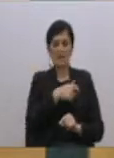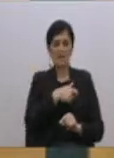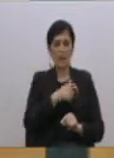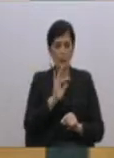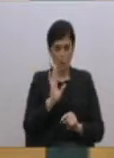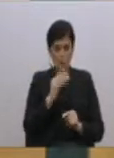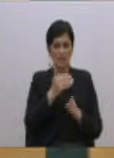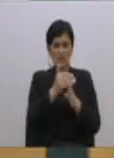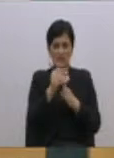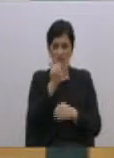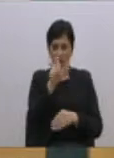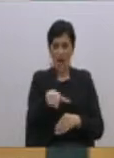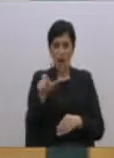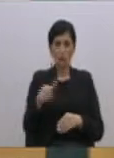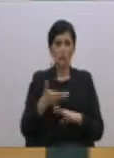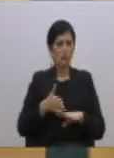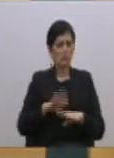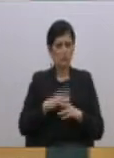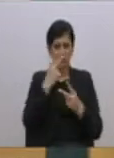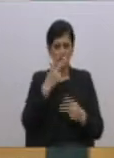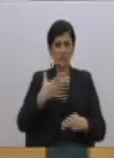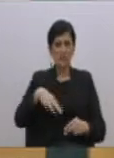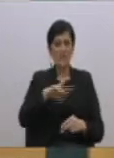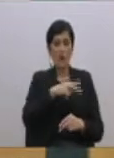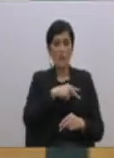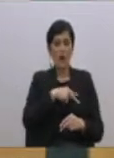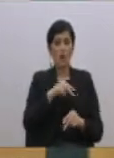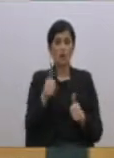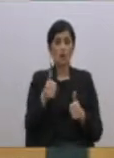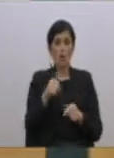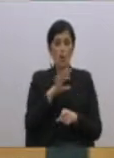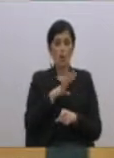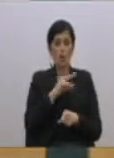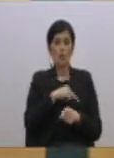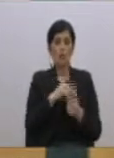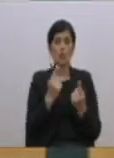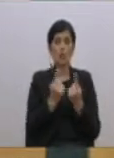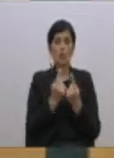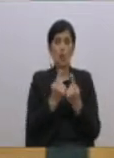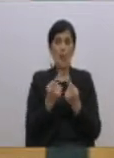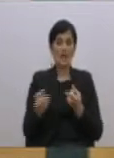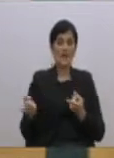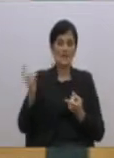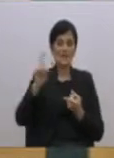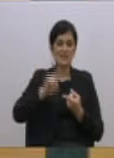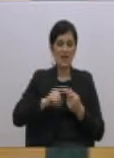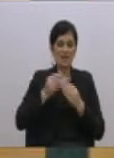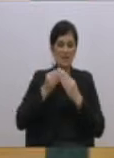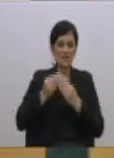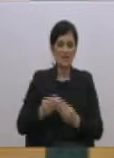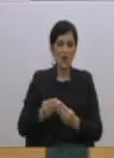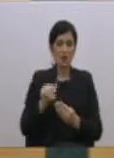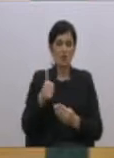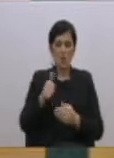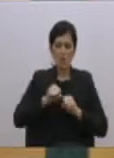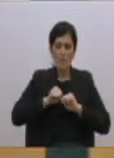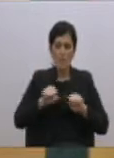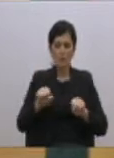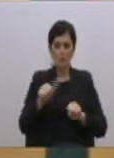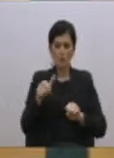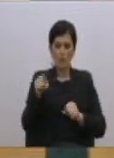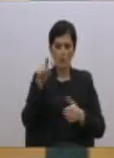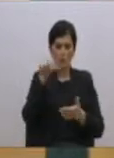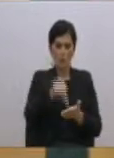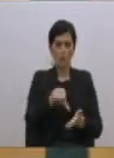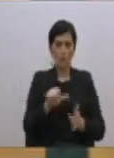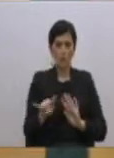zimis s-a nahavi, i-a strogor mohta, s-a cartos parlamentar, rogor deputat, colegebze, zegaule, niste, ne-a fi smohtener, rogor bedat, rogor i-a fumat să deva